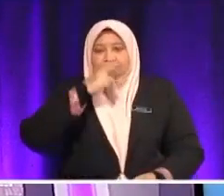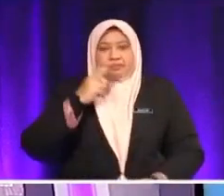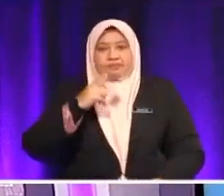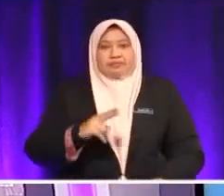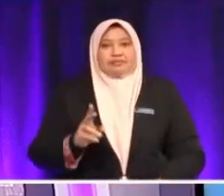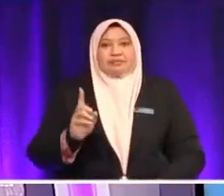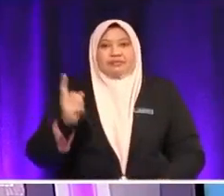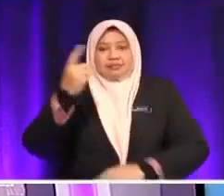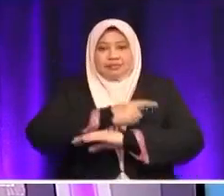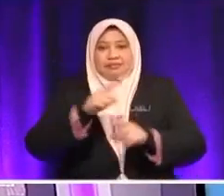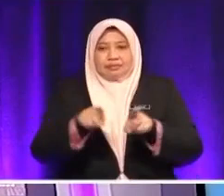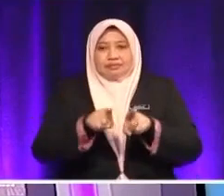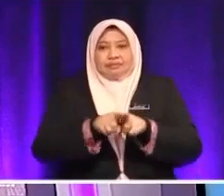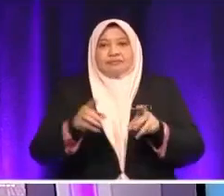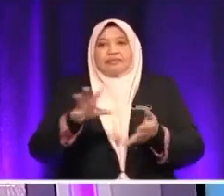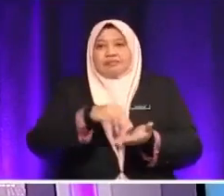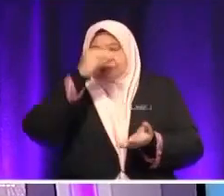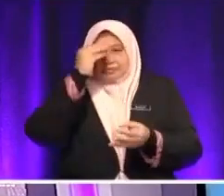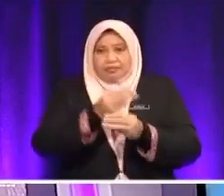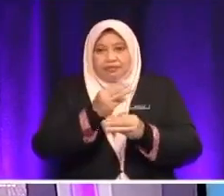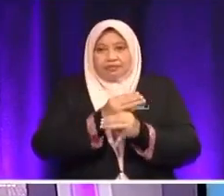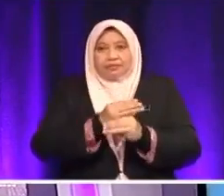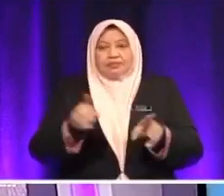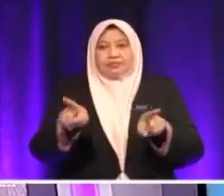kita sedang belajar mata pelajaran